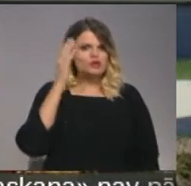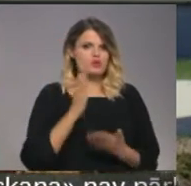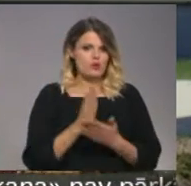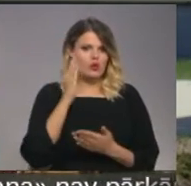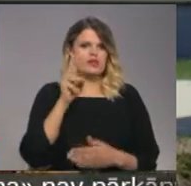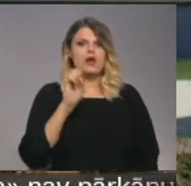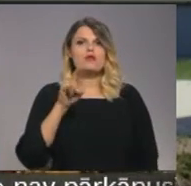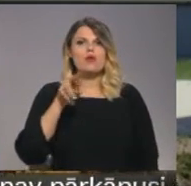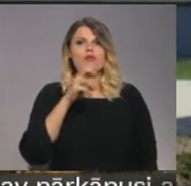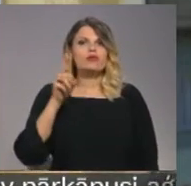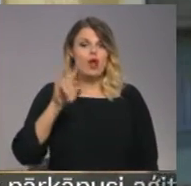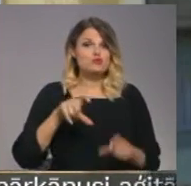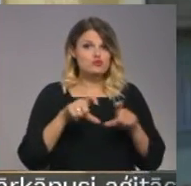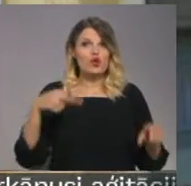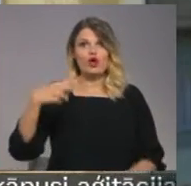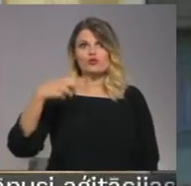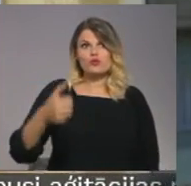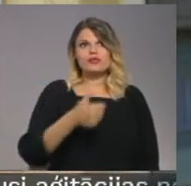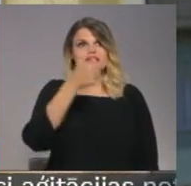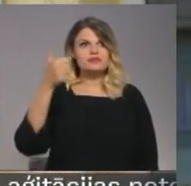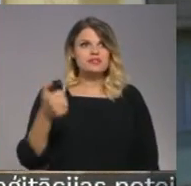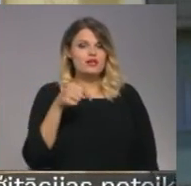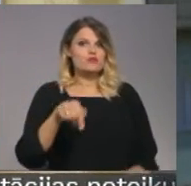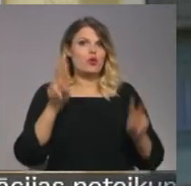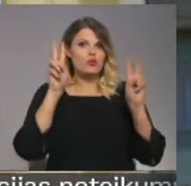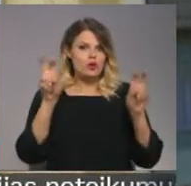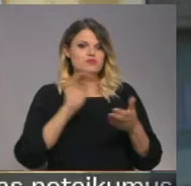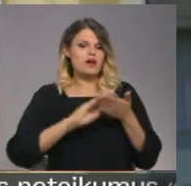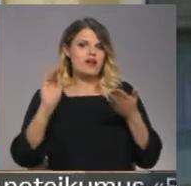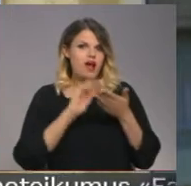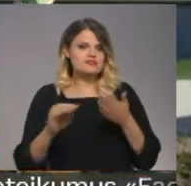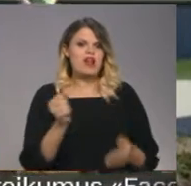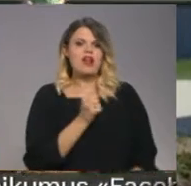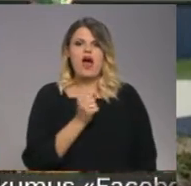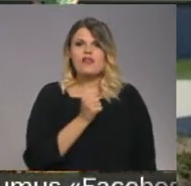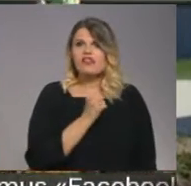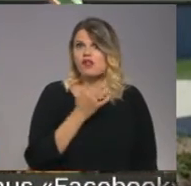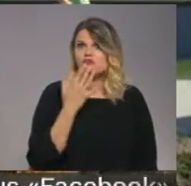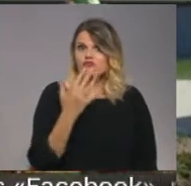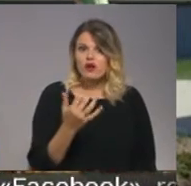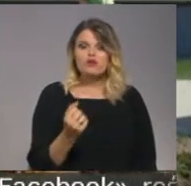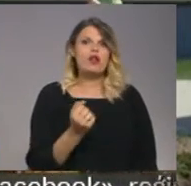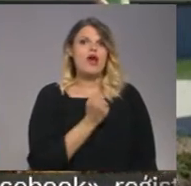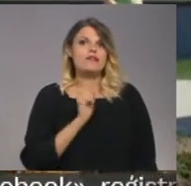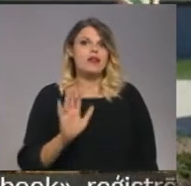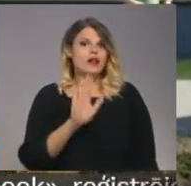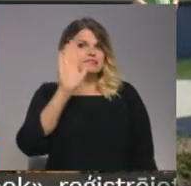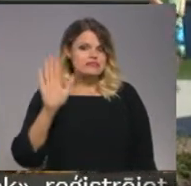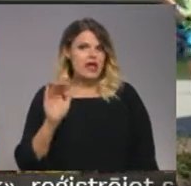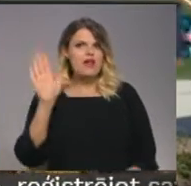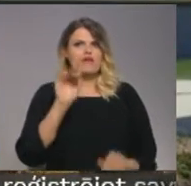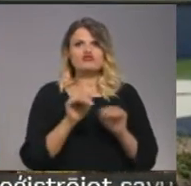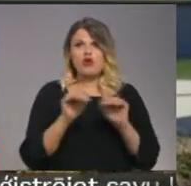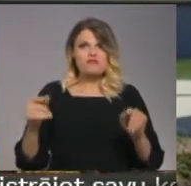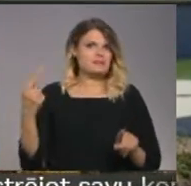jau vaira nakai 20 gadus. Īpačkolas nosaukums te ir rakstiets latgaļīšu valodā. Ilē arī Latgales dīnu valstī oficiālis